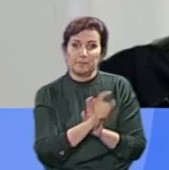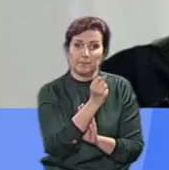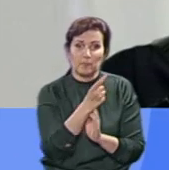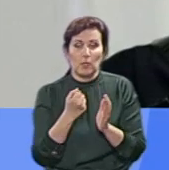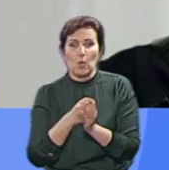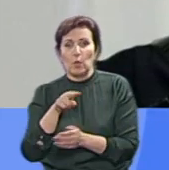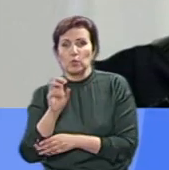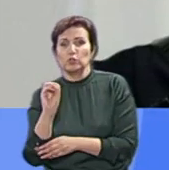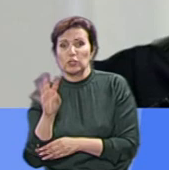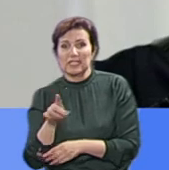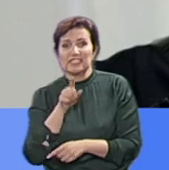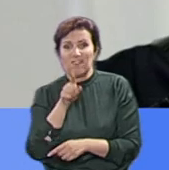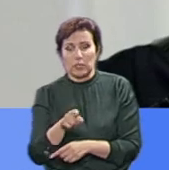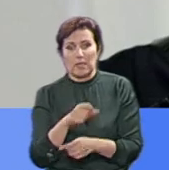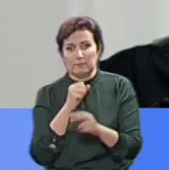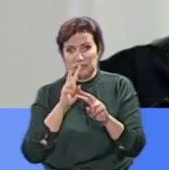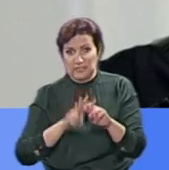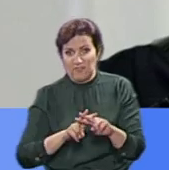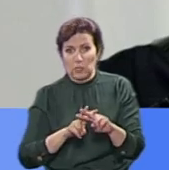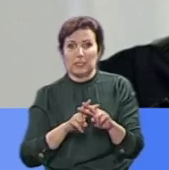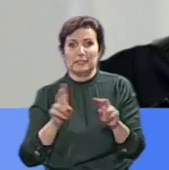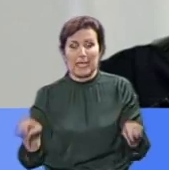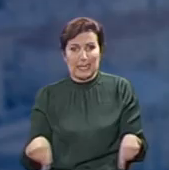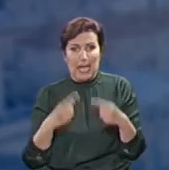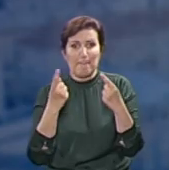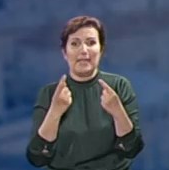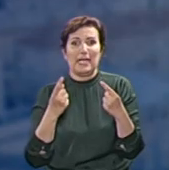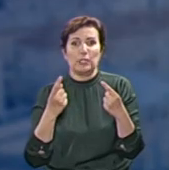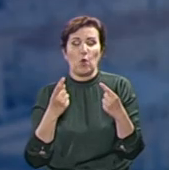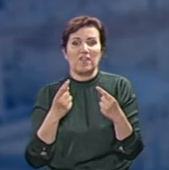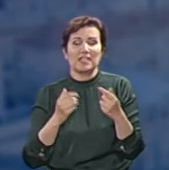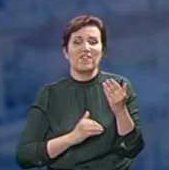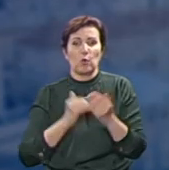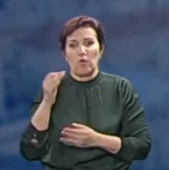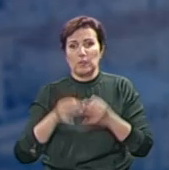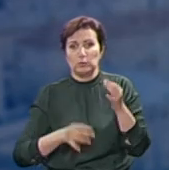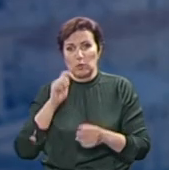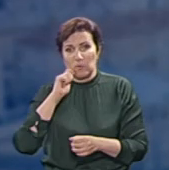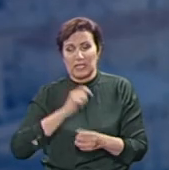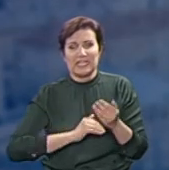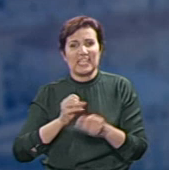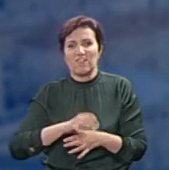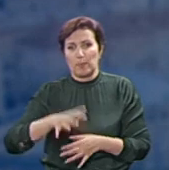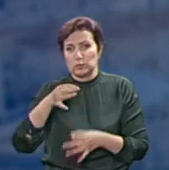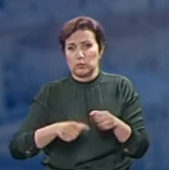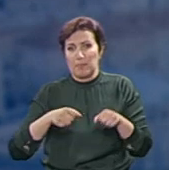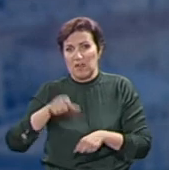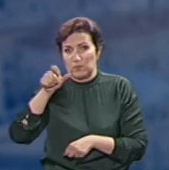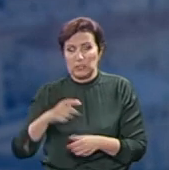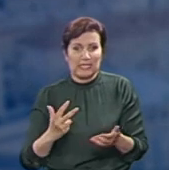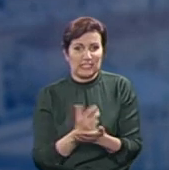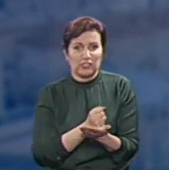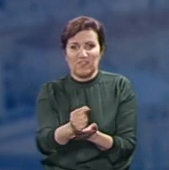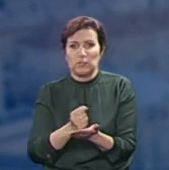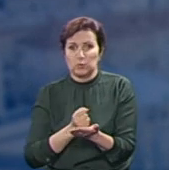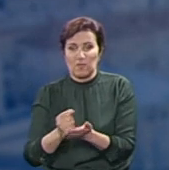лютого 14-го вона сиділа у в'язниці, реабілітована Верховним судом України і Європейським судом з прав людини. Тричі висувала свою кандидатуру